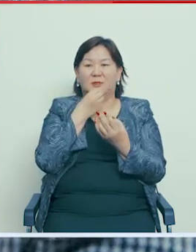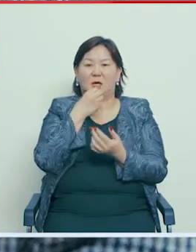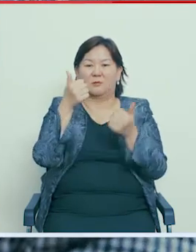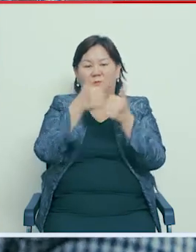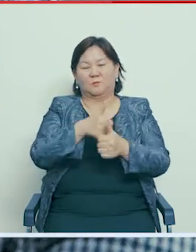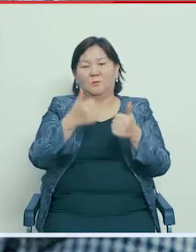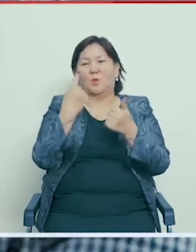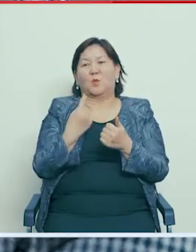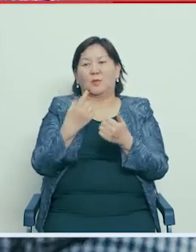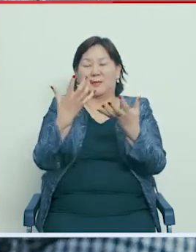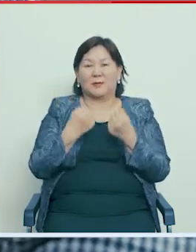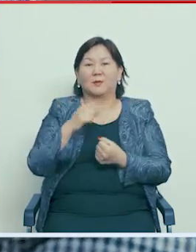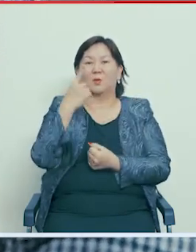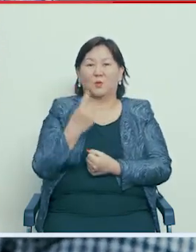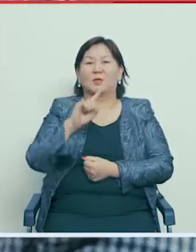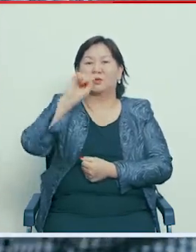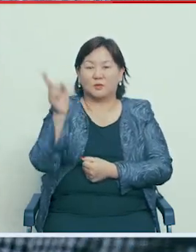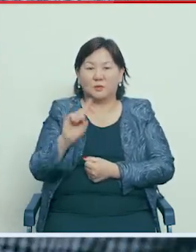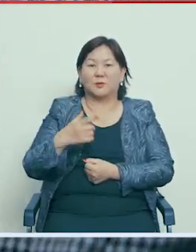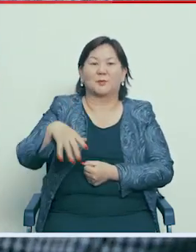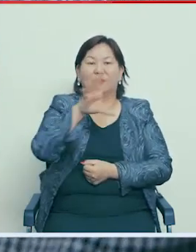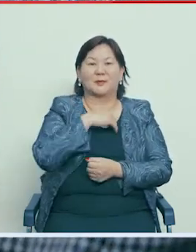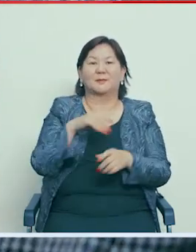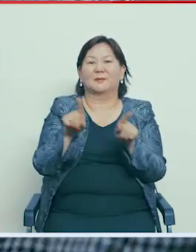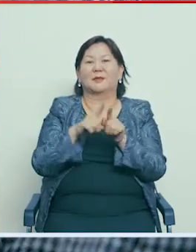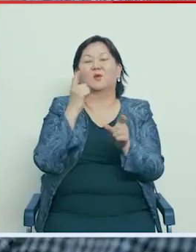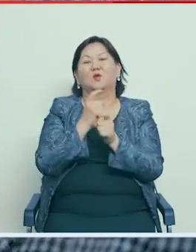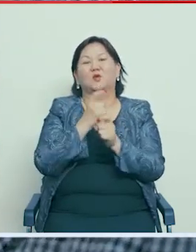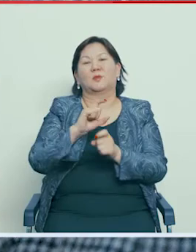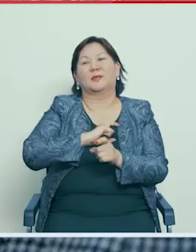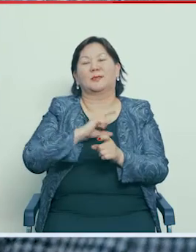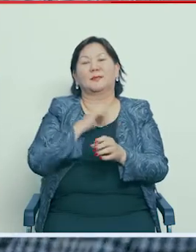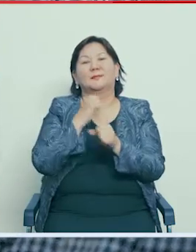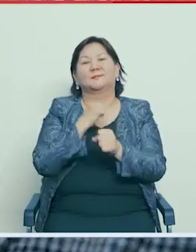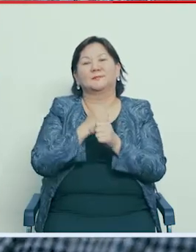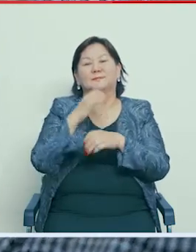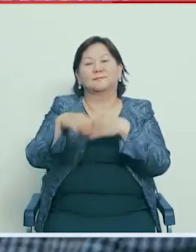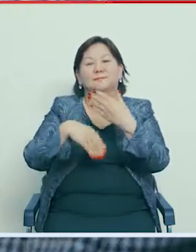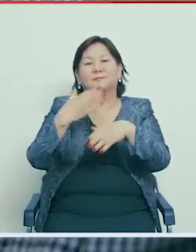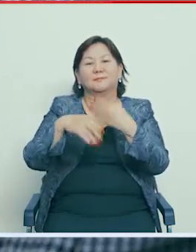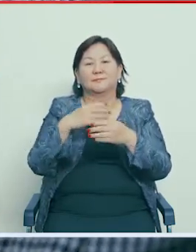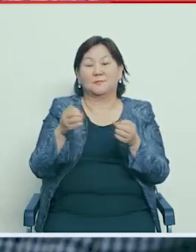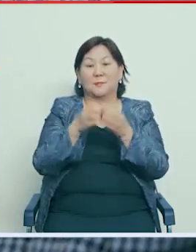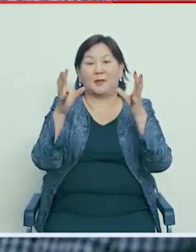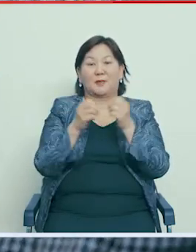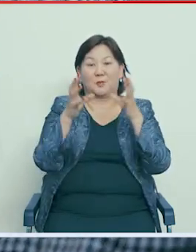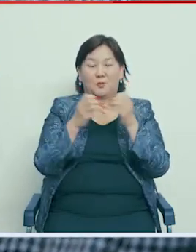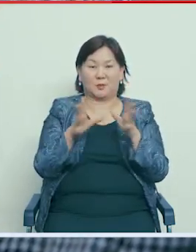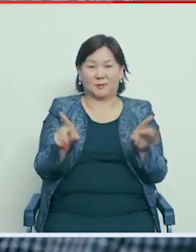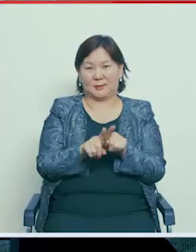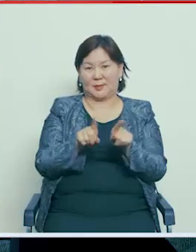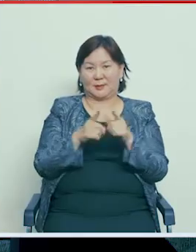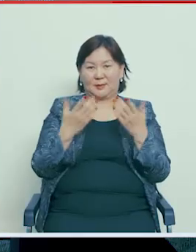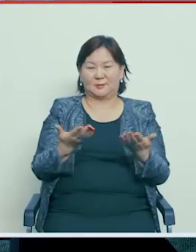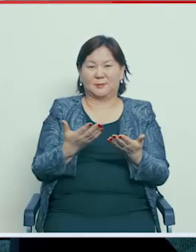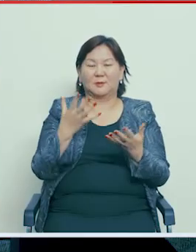маань биднийг хүлээж аваад хүлээн зөвшөөрөөд ингэх юм бол бид нар ч гэсэн ингээд хөдөлмөр эрхлээд одоо татвар төлөгч болоод баялаг бүтээгч байж эдийн засгийн